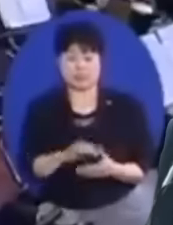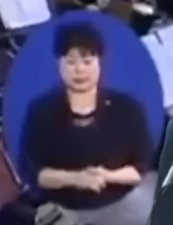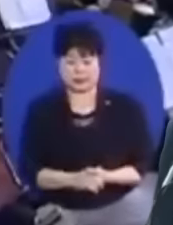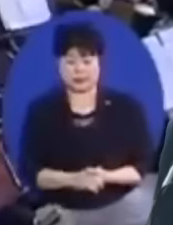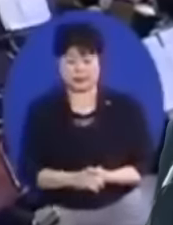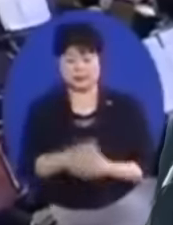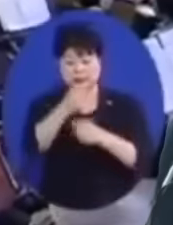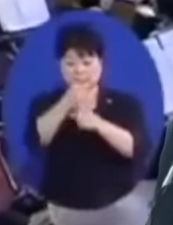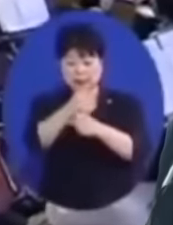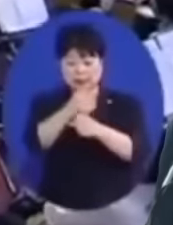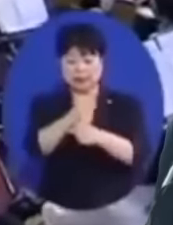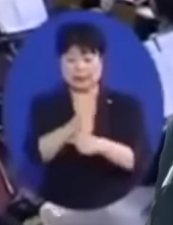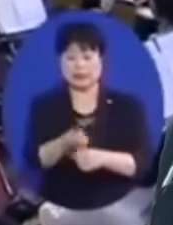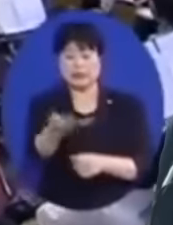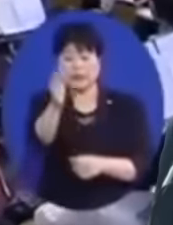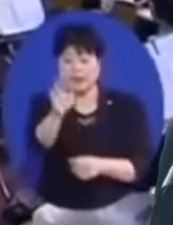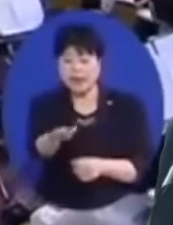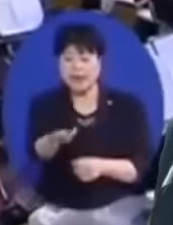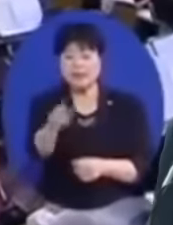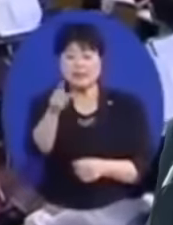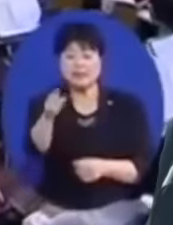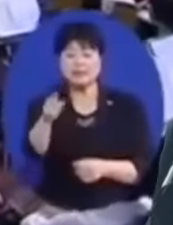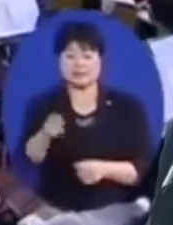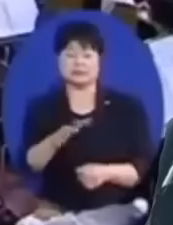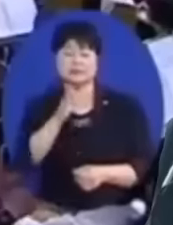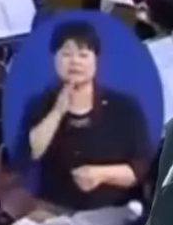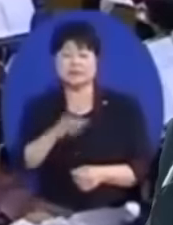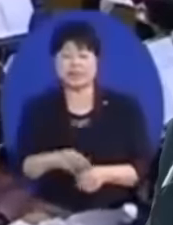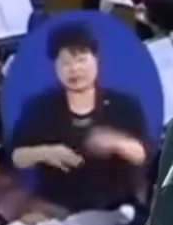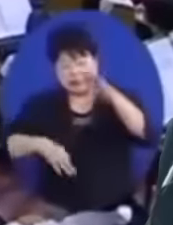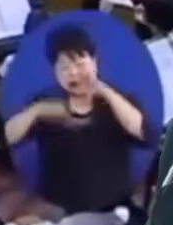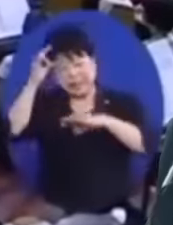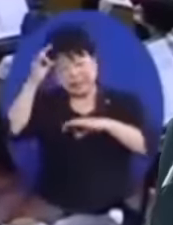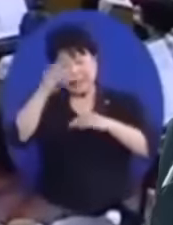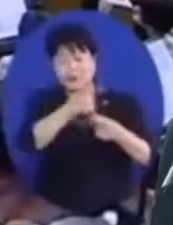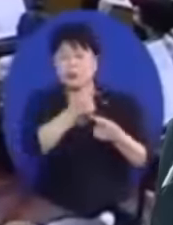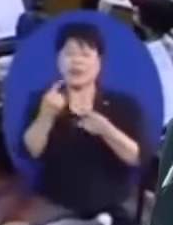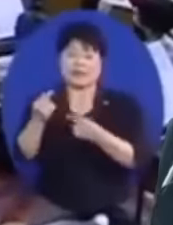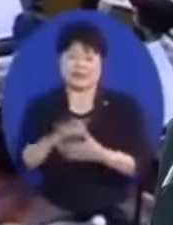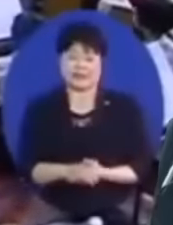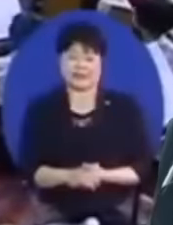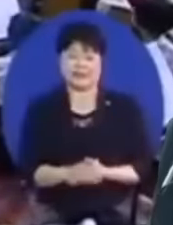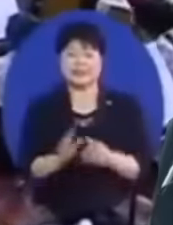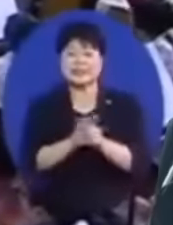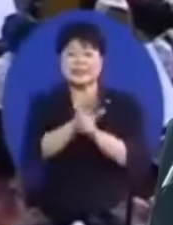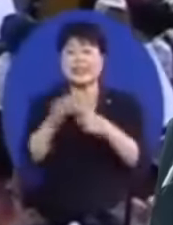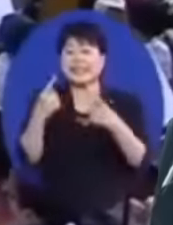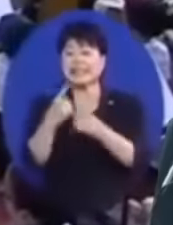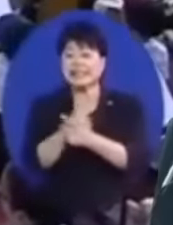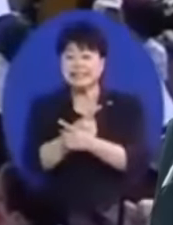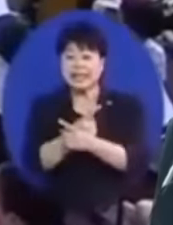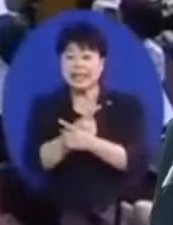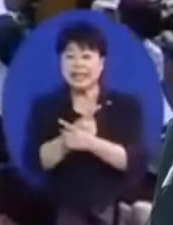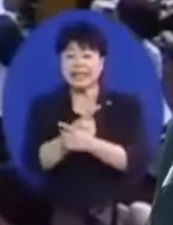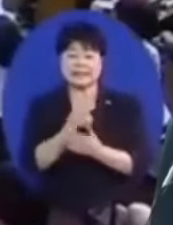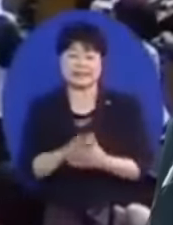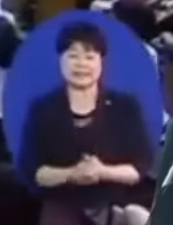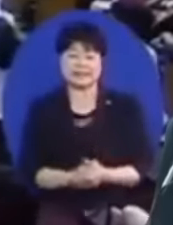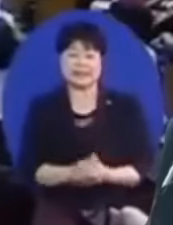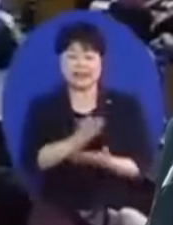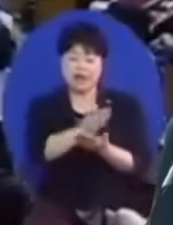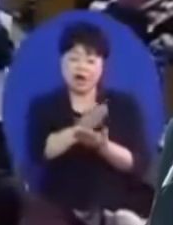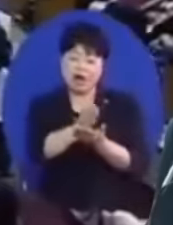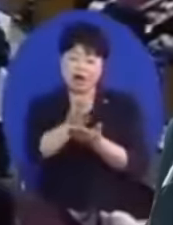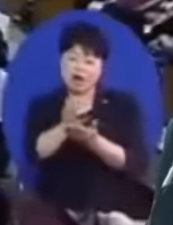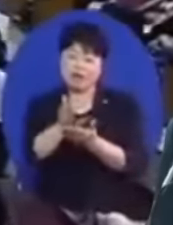기제로 삼는다. 그러나 이것은 단지 착각일 뿐이라고 말하는 것입니다. 사랑 대신에 여러